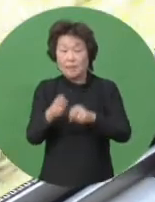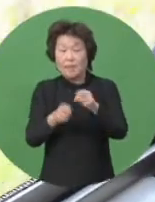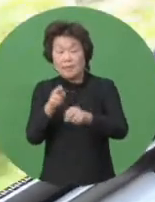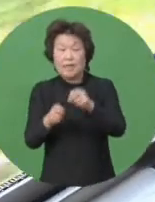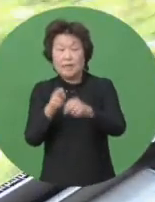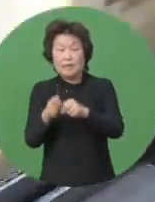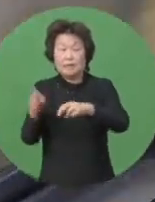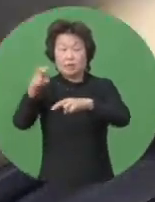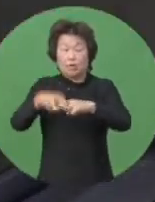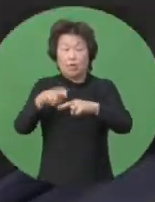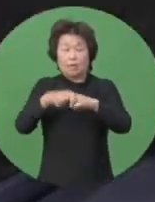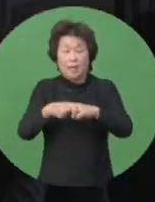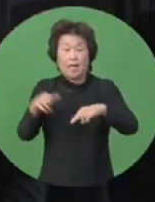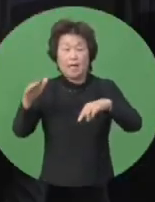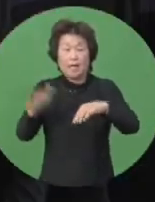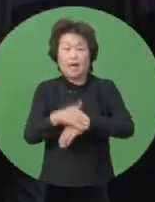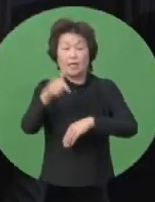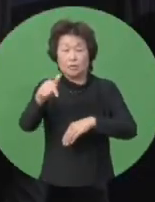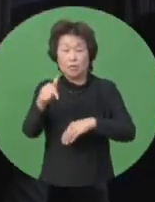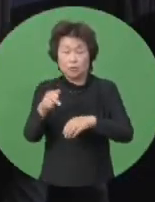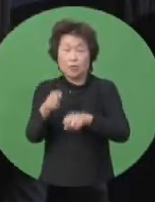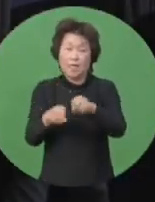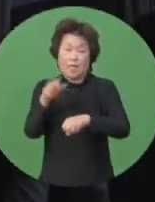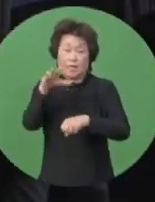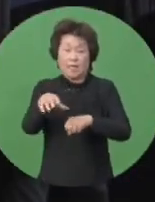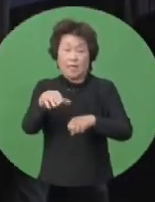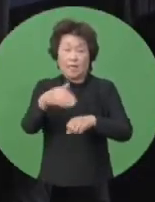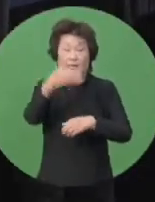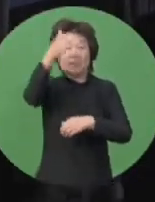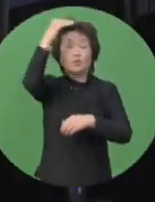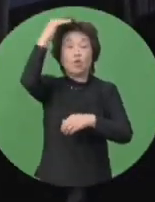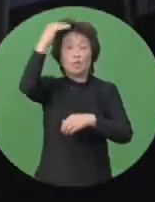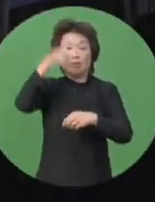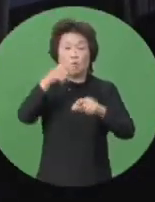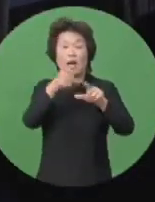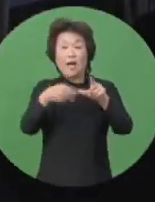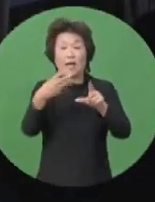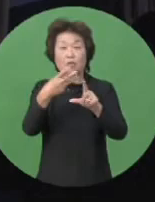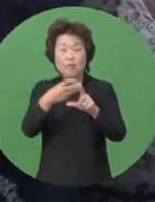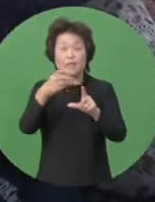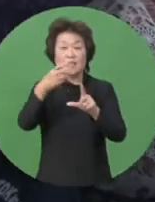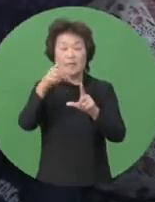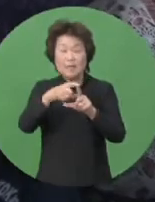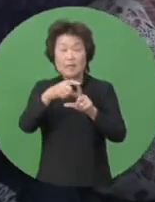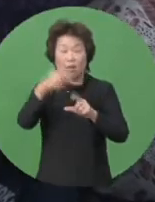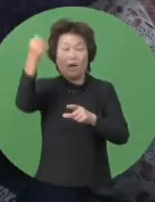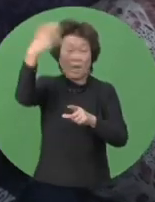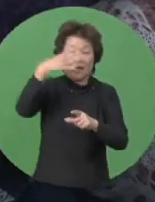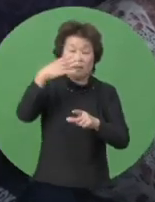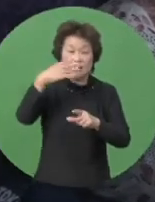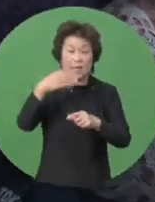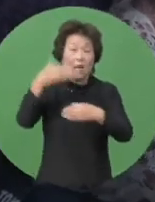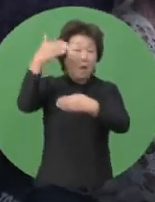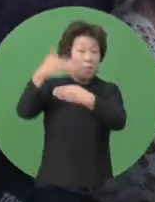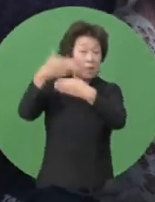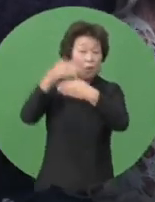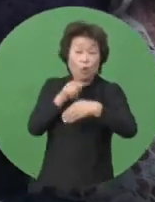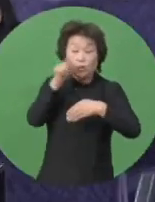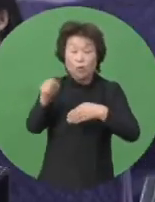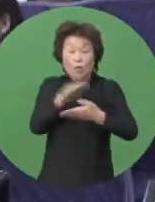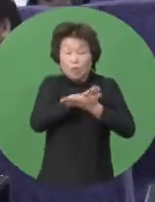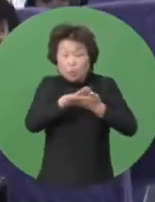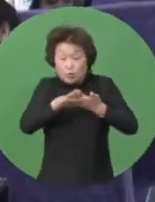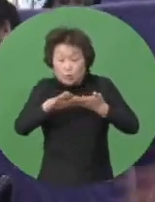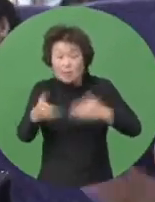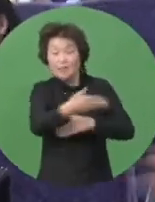道に乗って海部駅へ。天井には LED の天の川、そして窓の外には美しい海